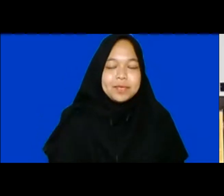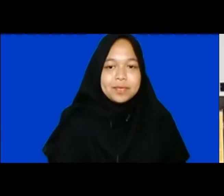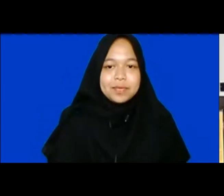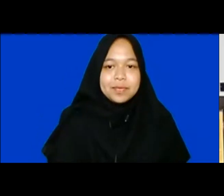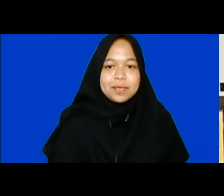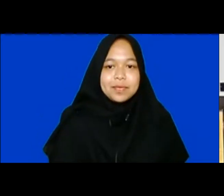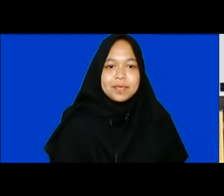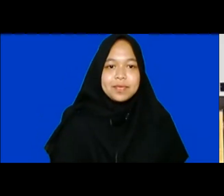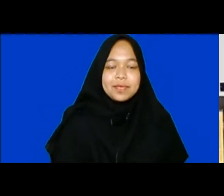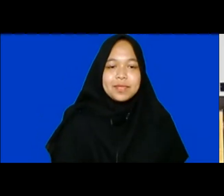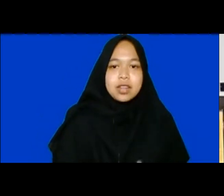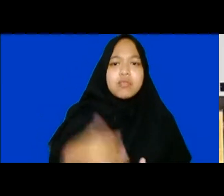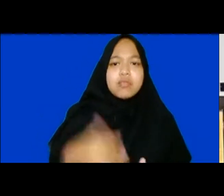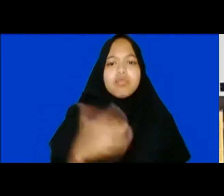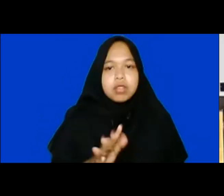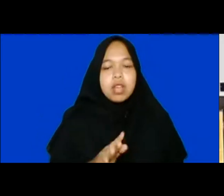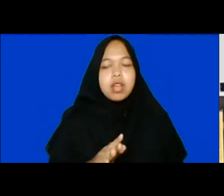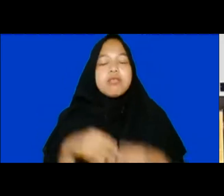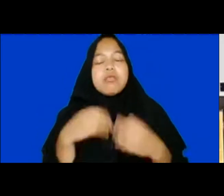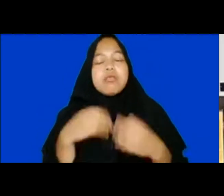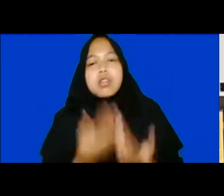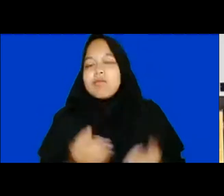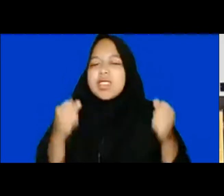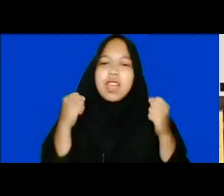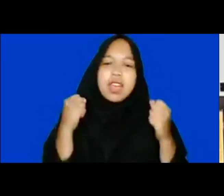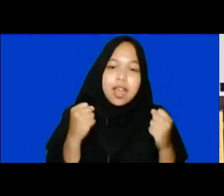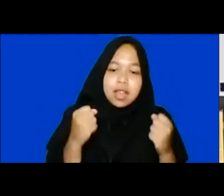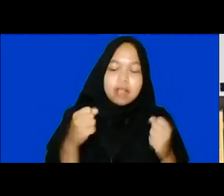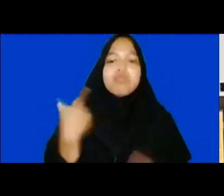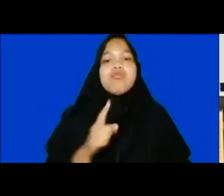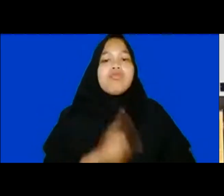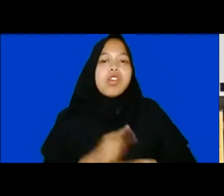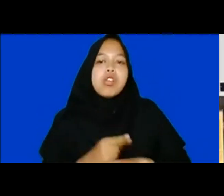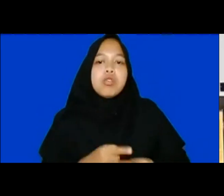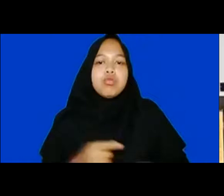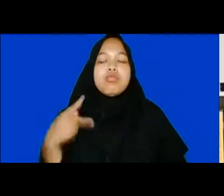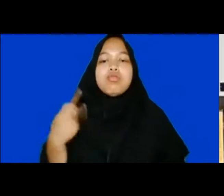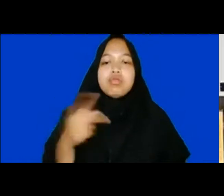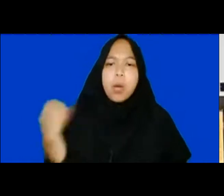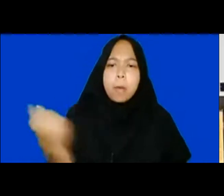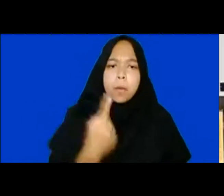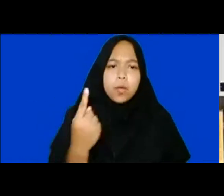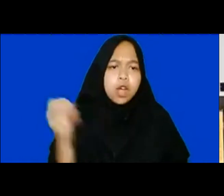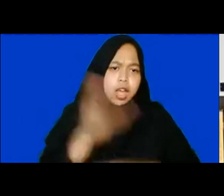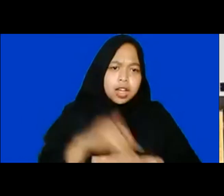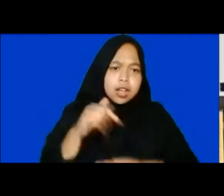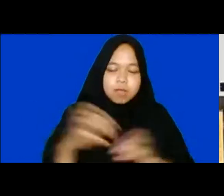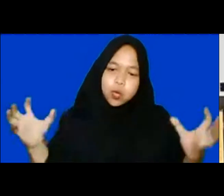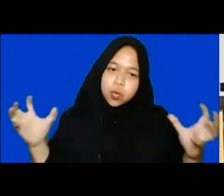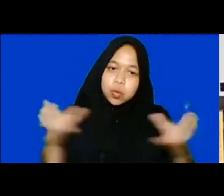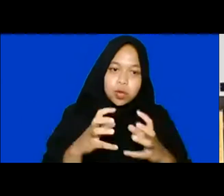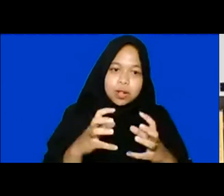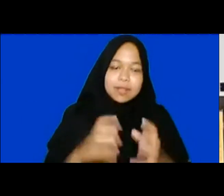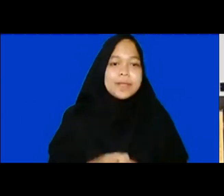yang telah memberikan nikmat sehat dan nikmat kesempatan kepada kita semua sehingga kita hari ini bisa berkumpul